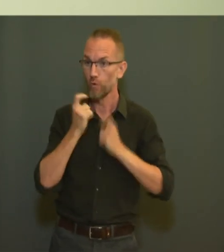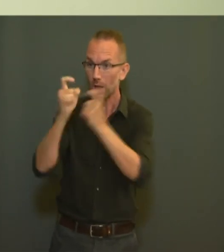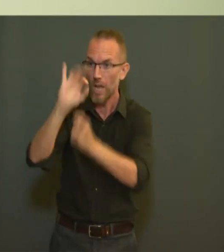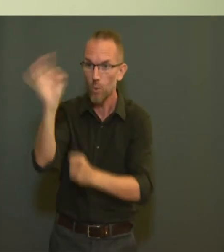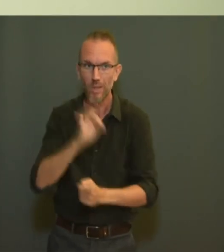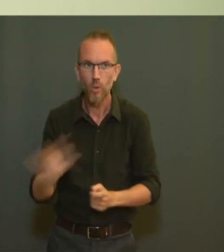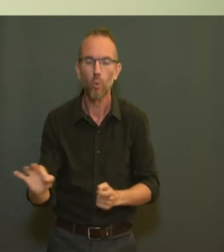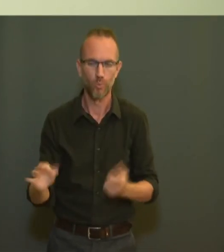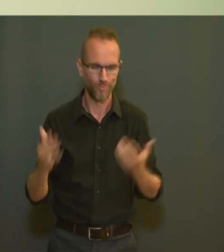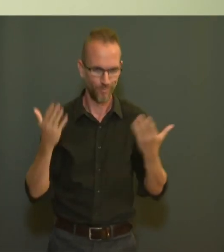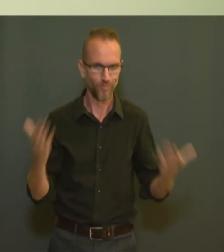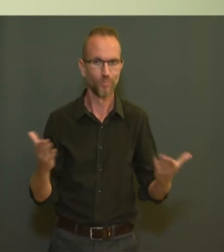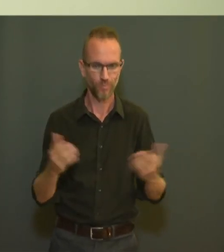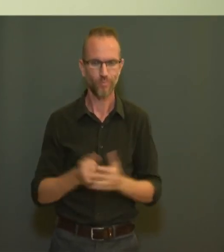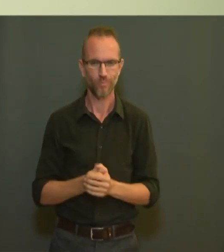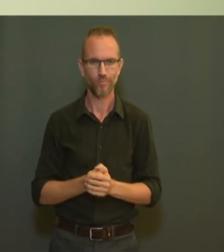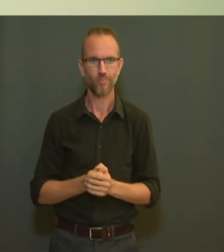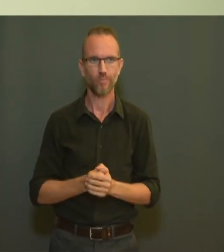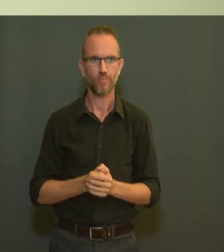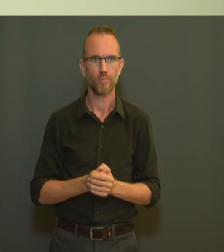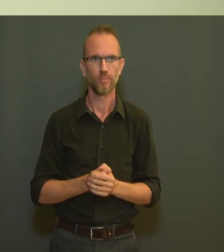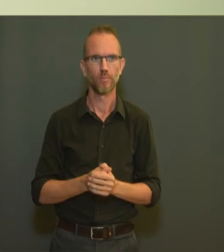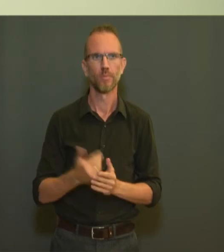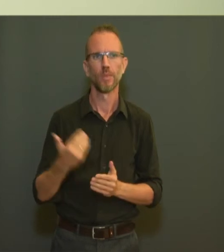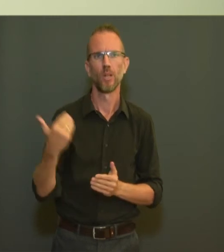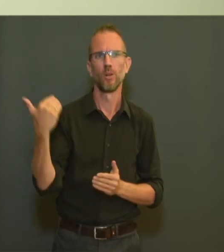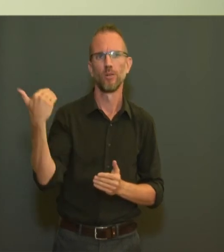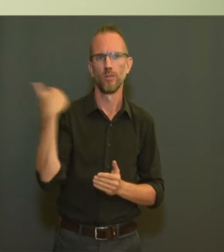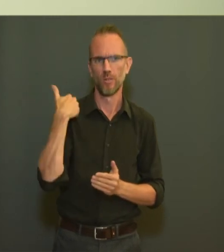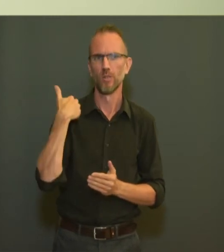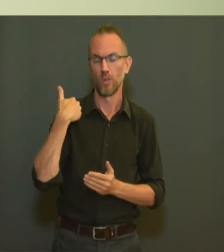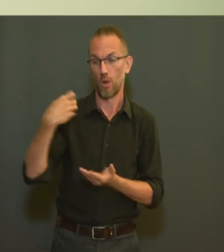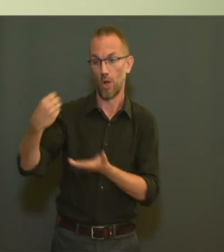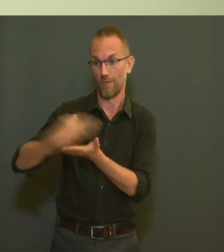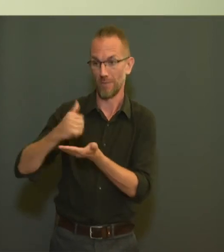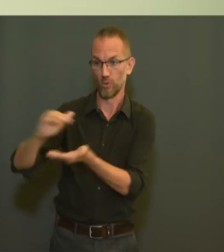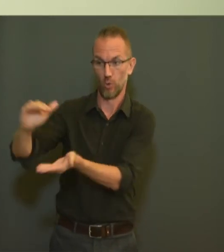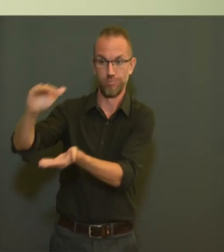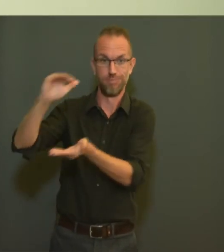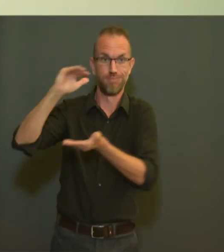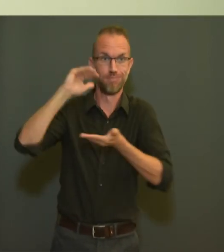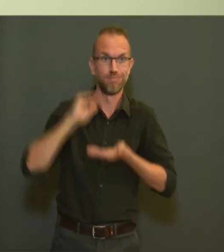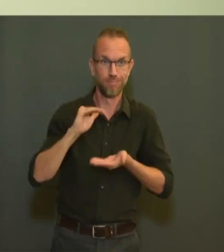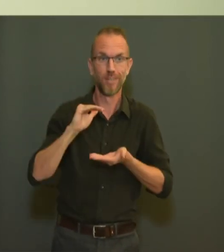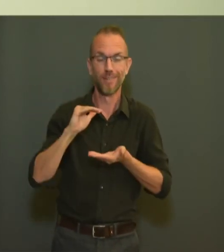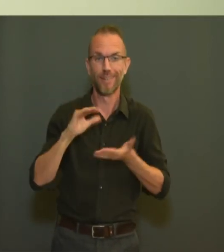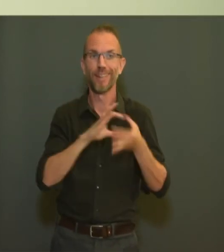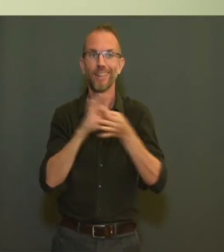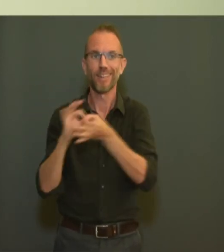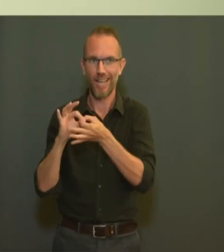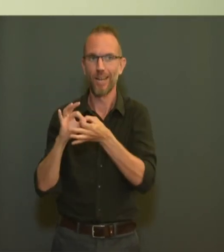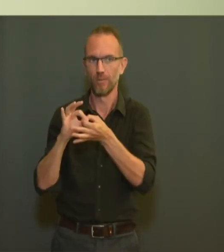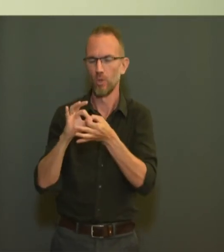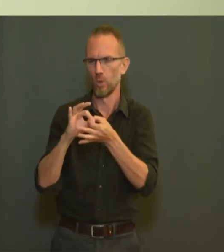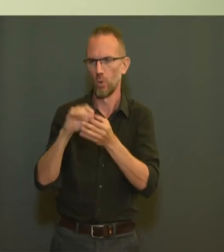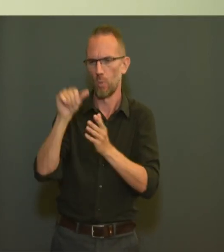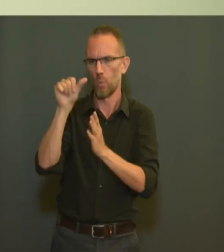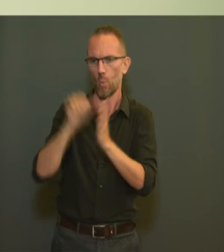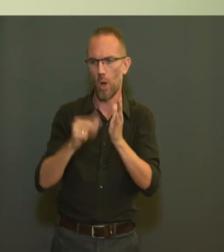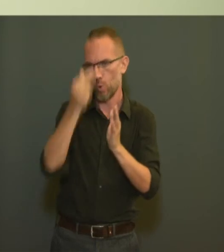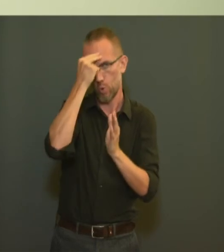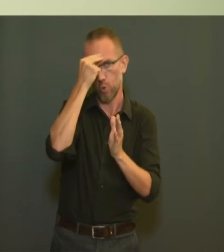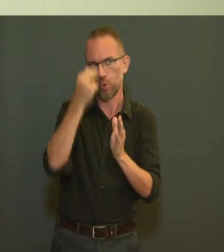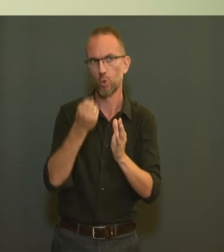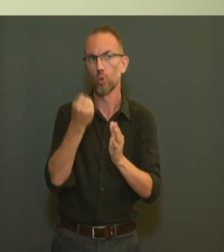tout récemment de données concernant les voyages du mois d'août. Les voyages du mois d'août dans la zone orange